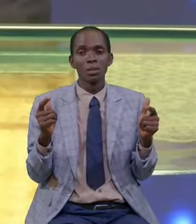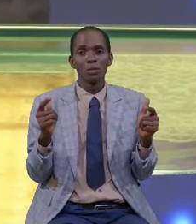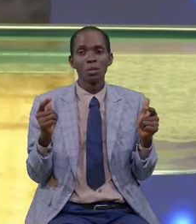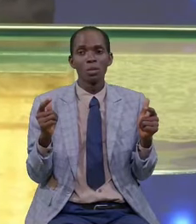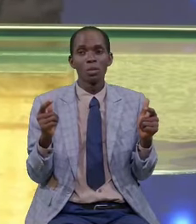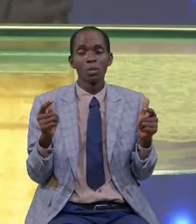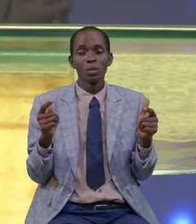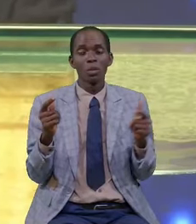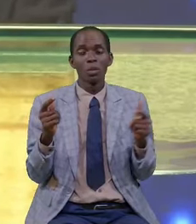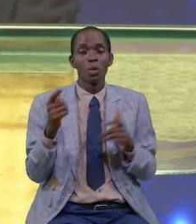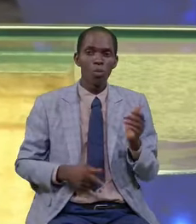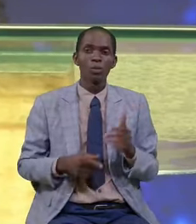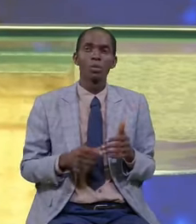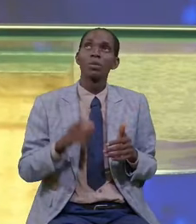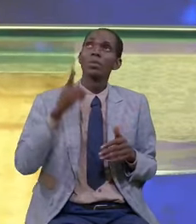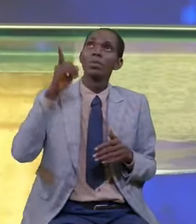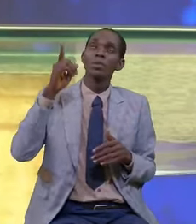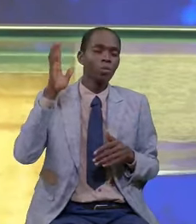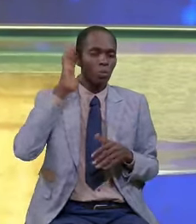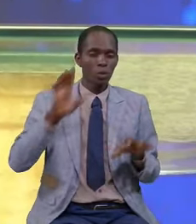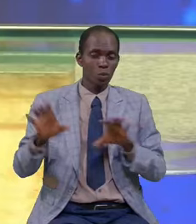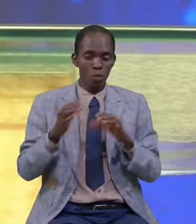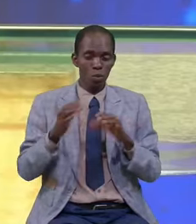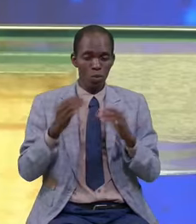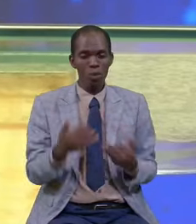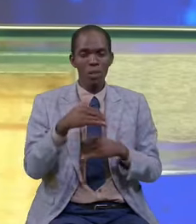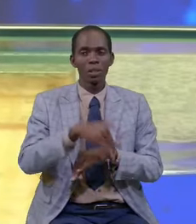Ce que Dieu fera ce soir,